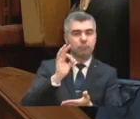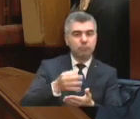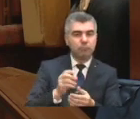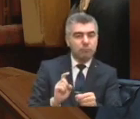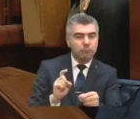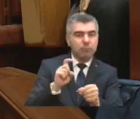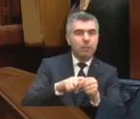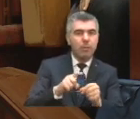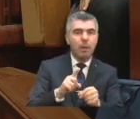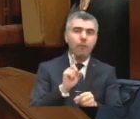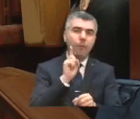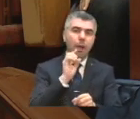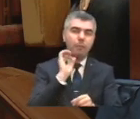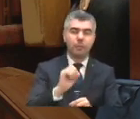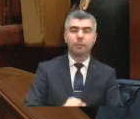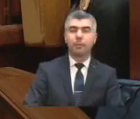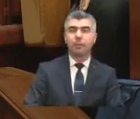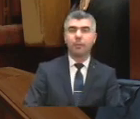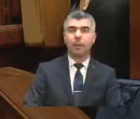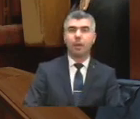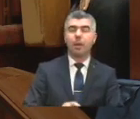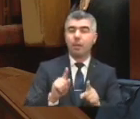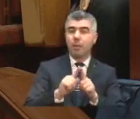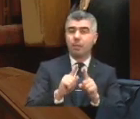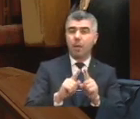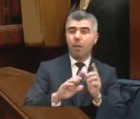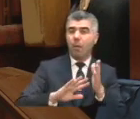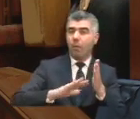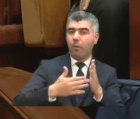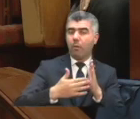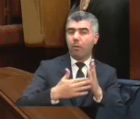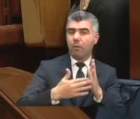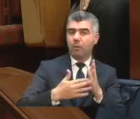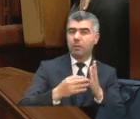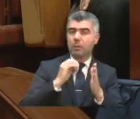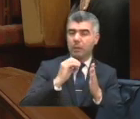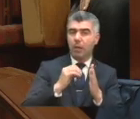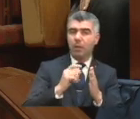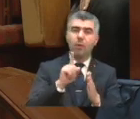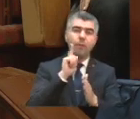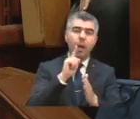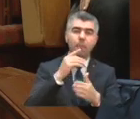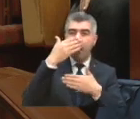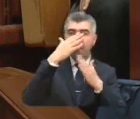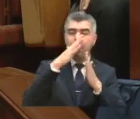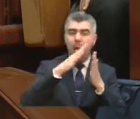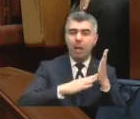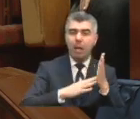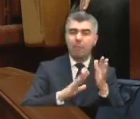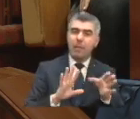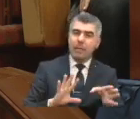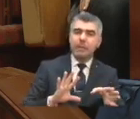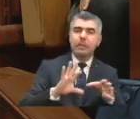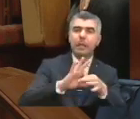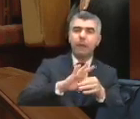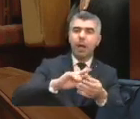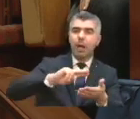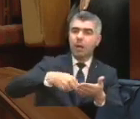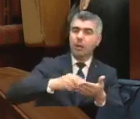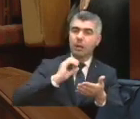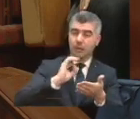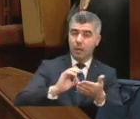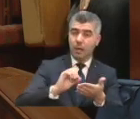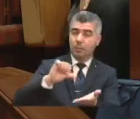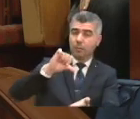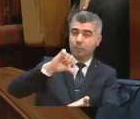للمرأة المغربية. فالمرجع والإطار المعياري للمسألة النسائية في المغرب راه هي اتفاقية سيداو. وملي كنقولوا اتفاقية